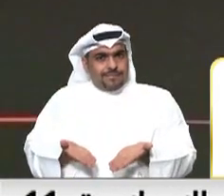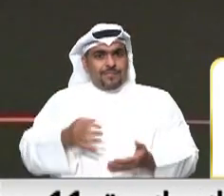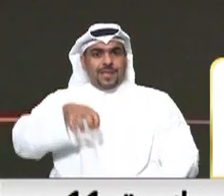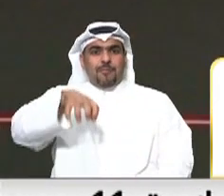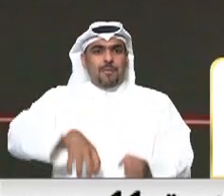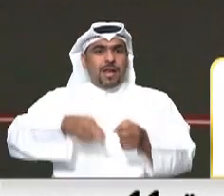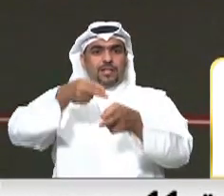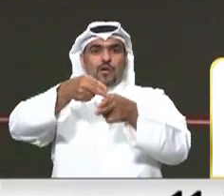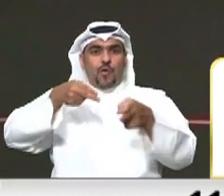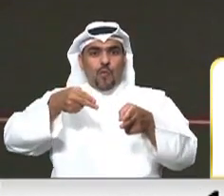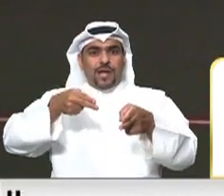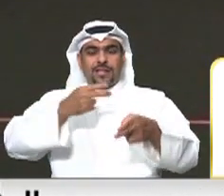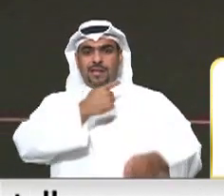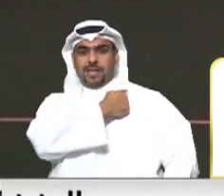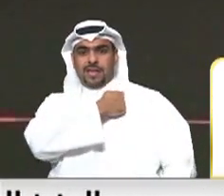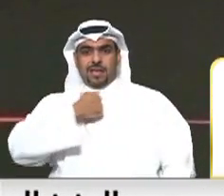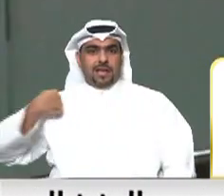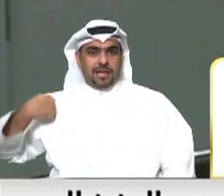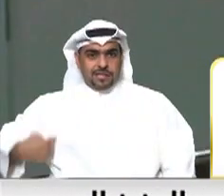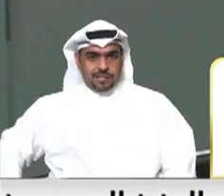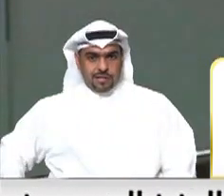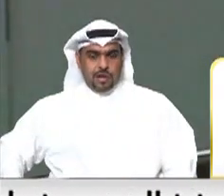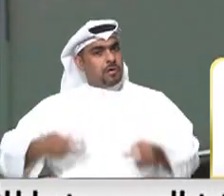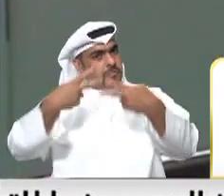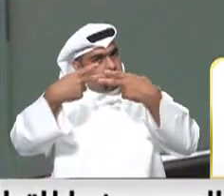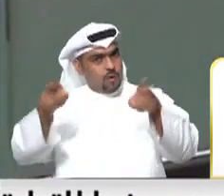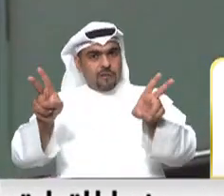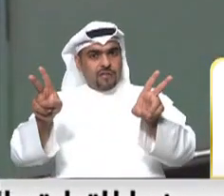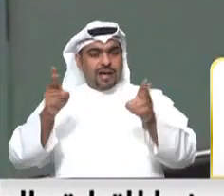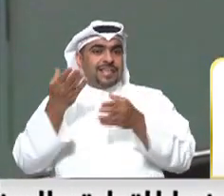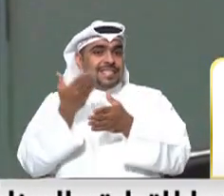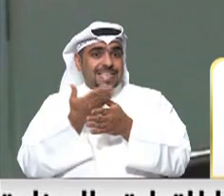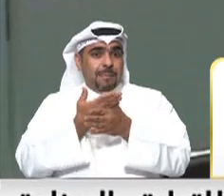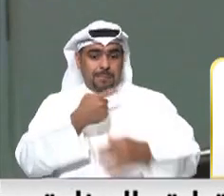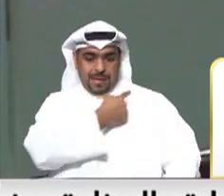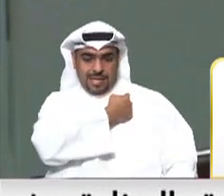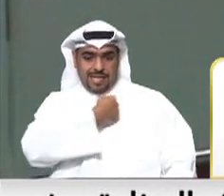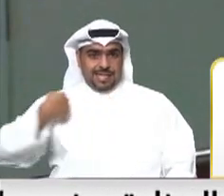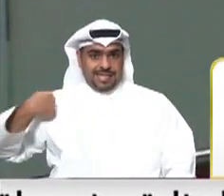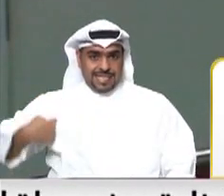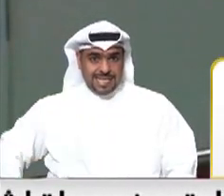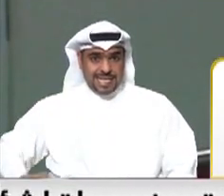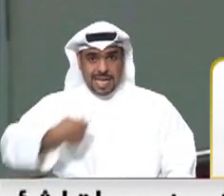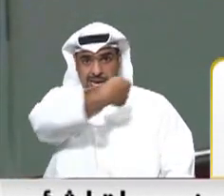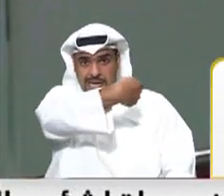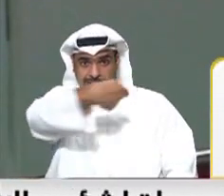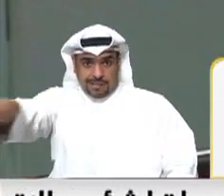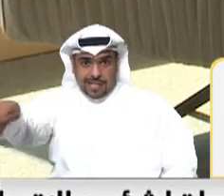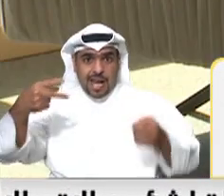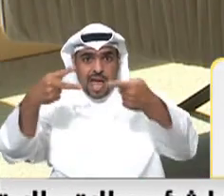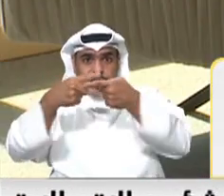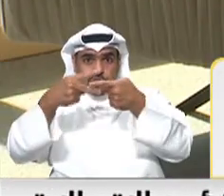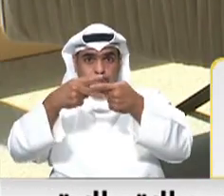قاعد تعطينا الفرصة عشان نوري باقي العالم أن الكويت هو مكان ممتاز للاستثمار